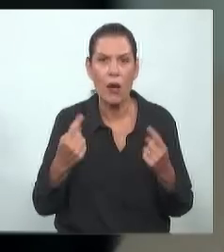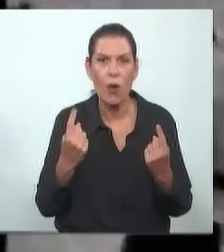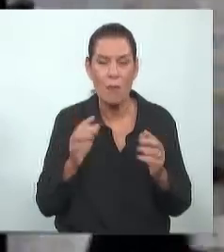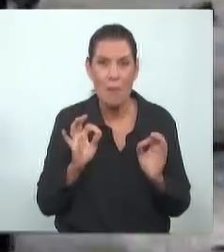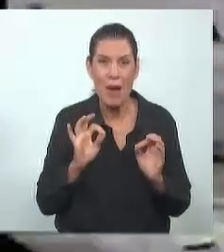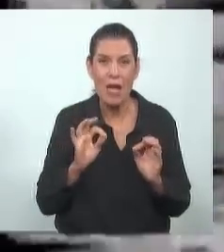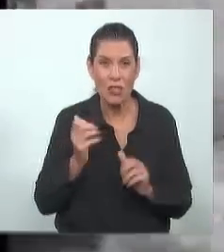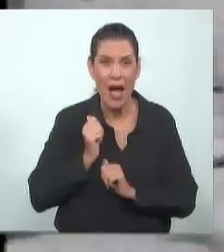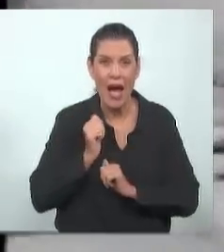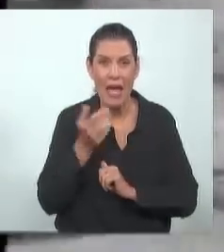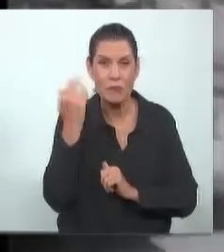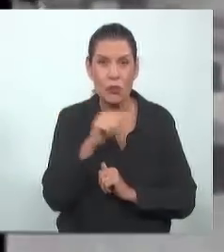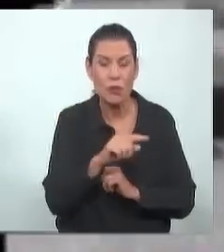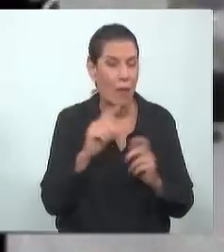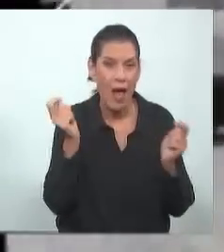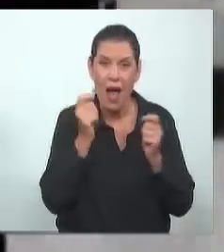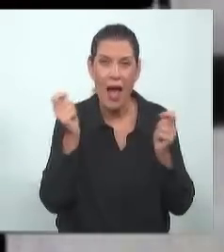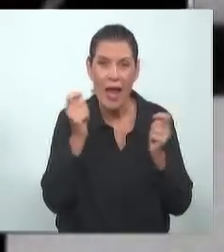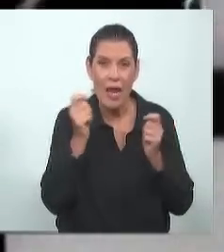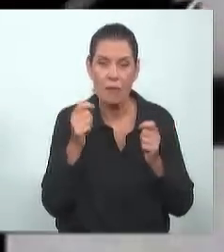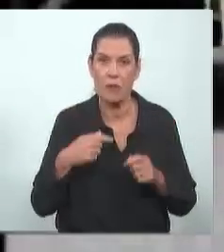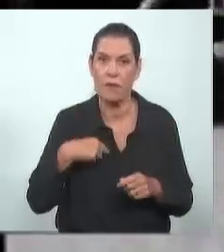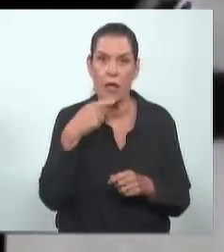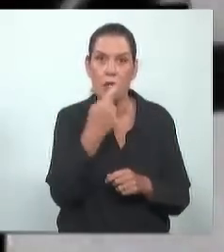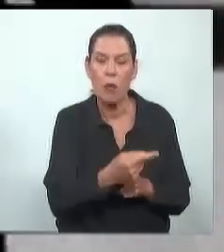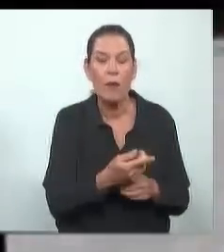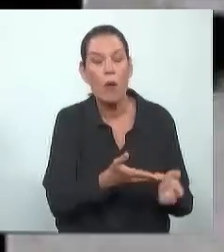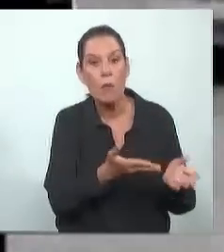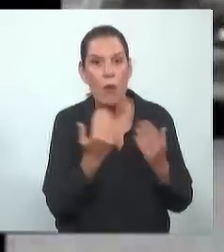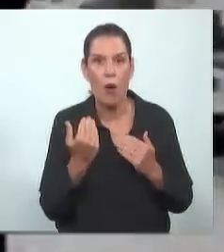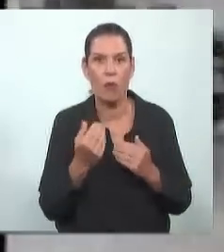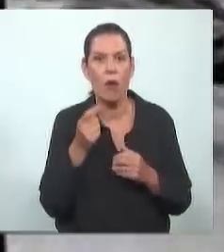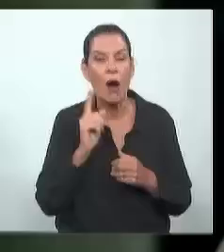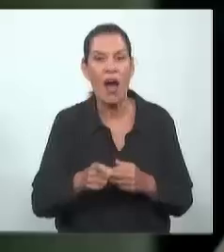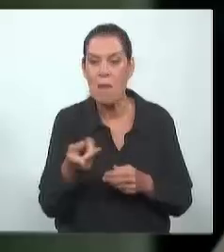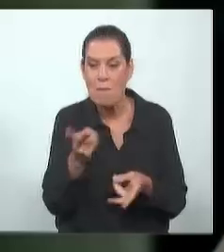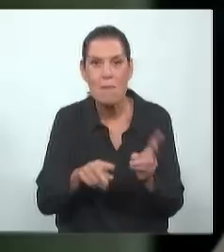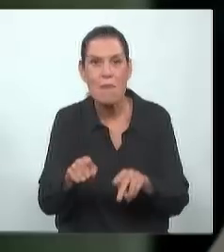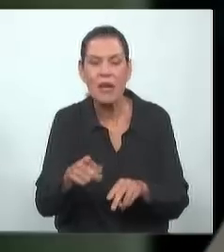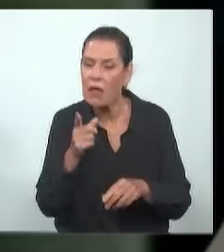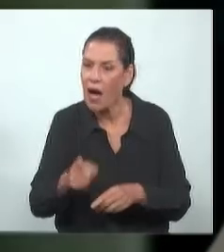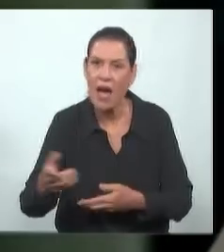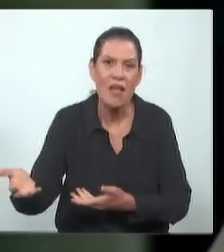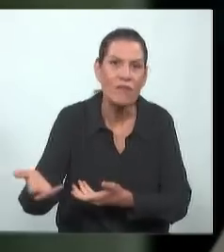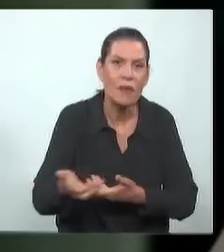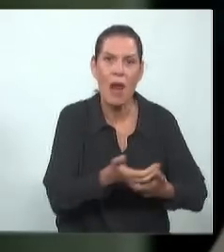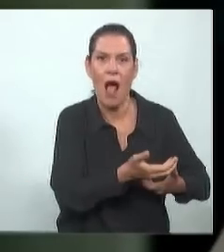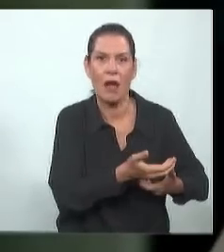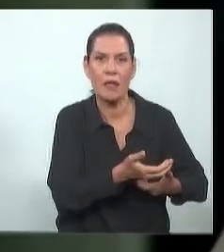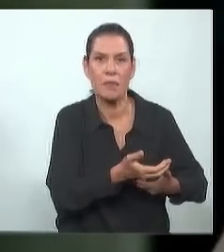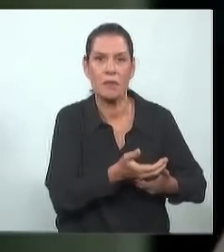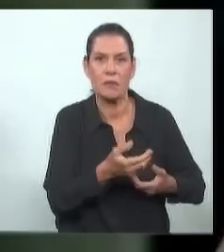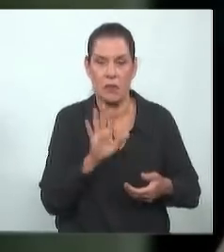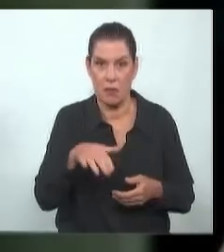פשוט. מסביר להם, זה משימה קדושה. ואנחנו צריכים להתחיל לפנות קודם כל מסביב מה שיש מצדנו. כי הסירחון